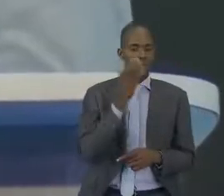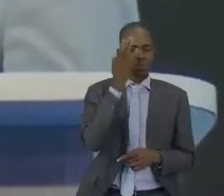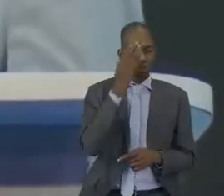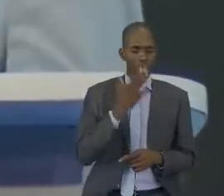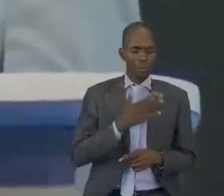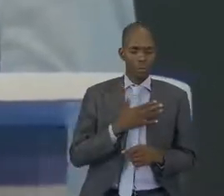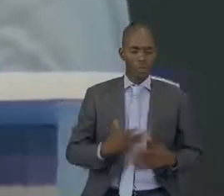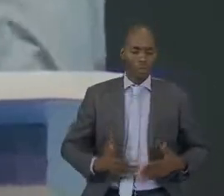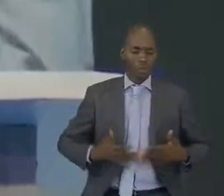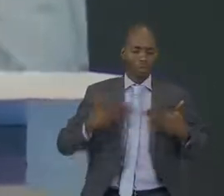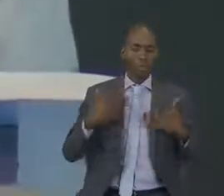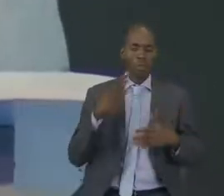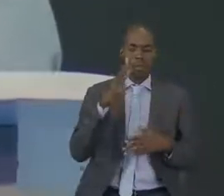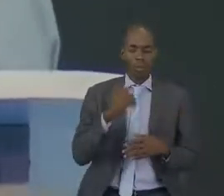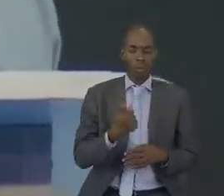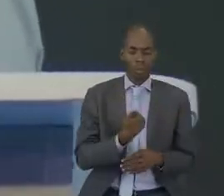ma vie de moi-même